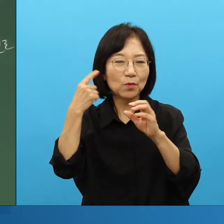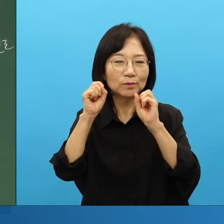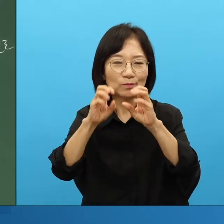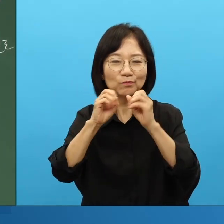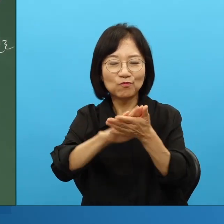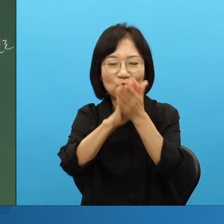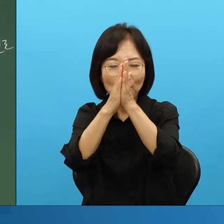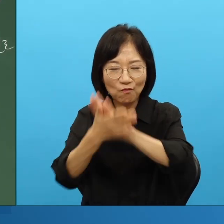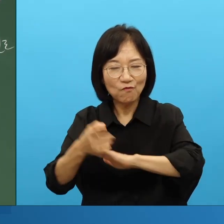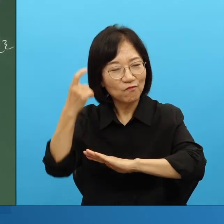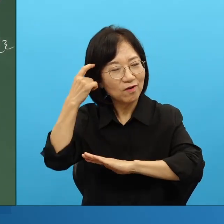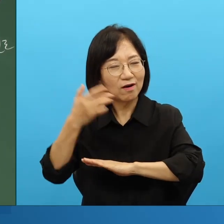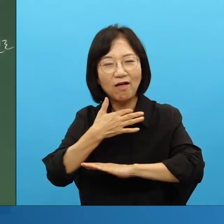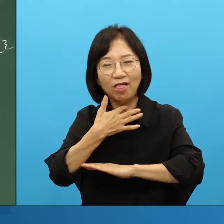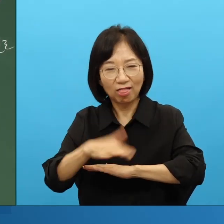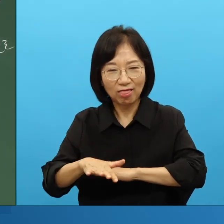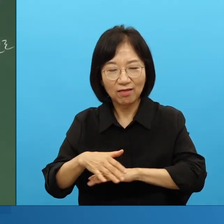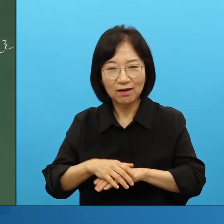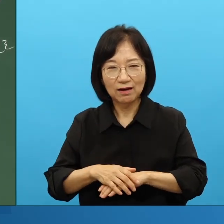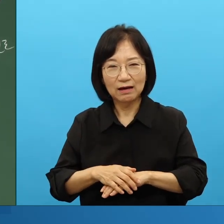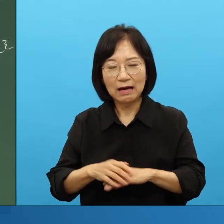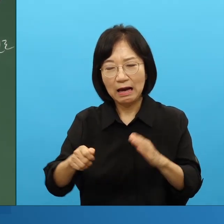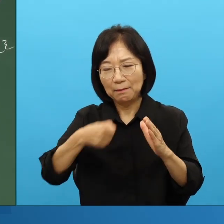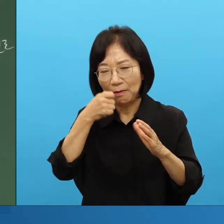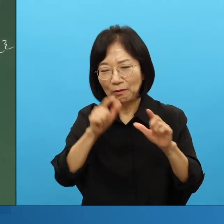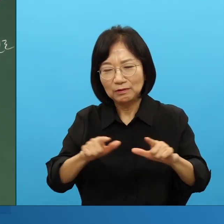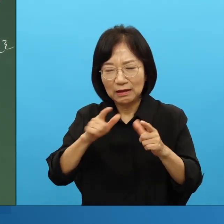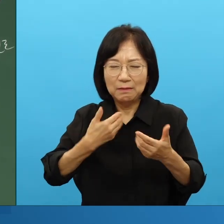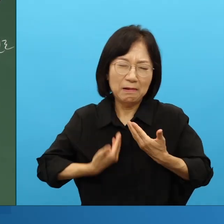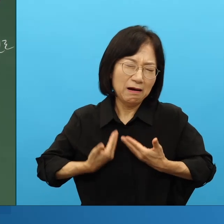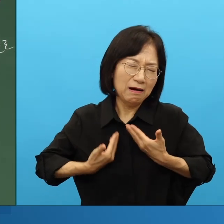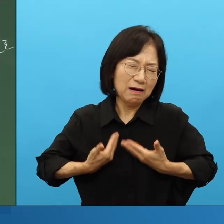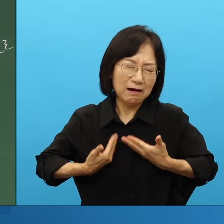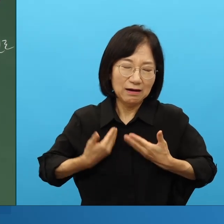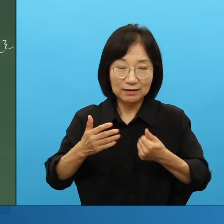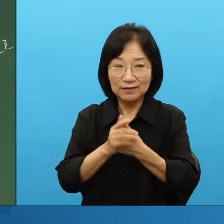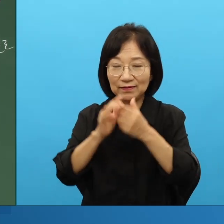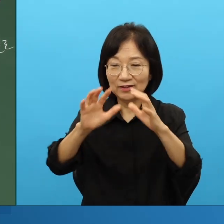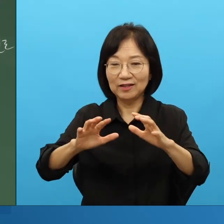바쁜데. 自己经营都很难。 내가 무슨 세계복음을 합니까 감히?